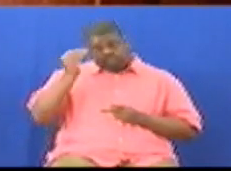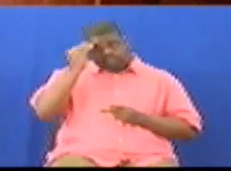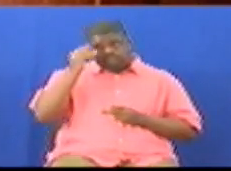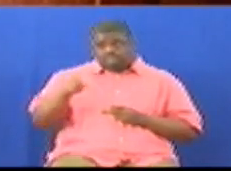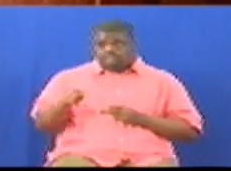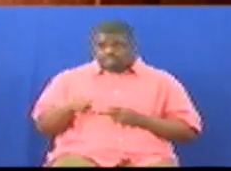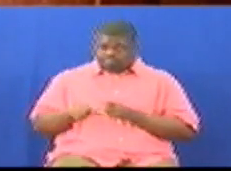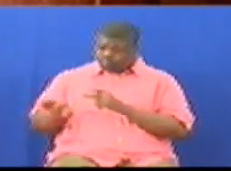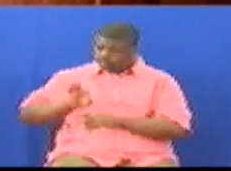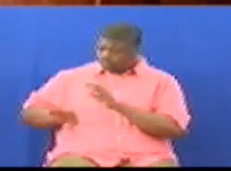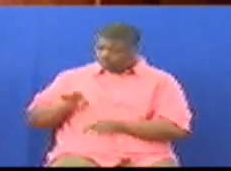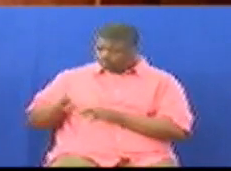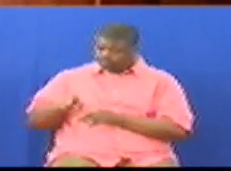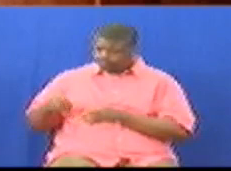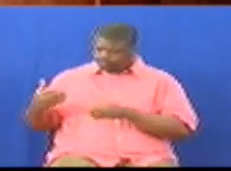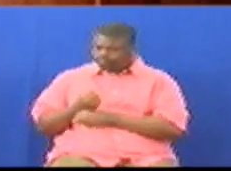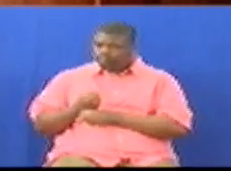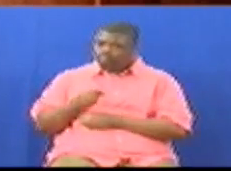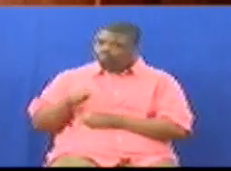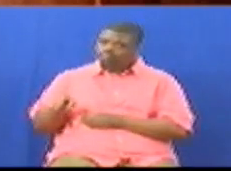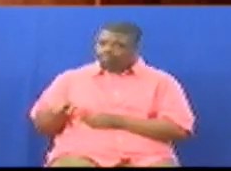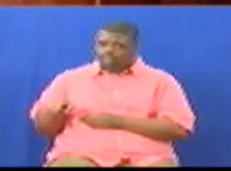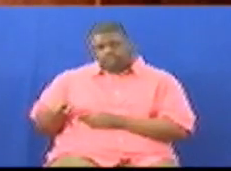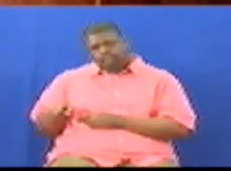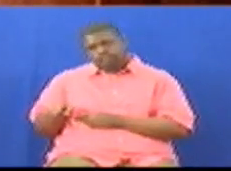kutoa 10% ya mapato hiyo inaonekana katika jadwali la 8.